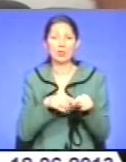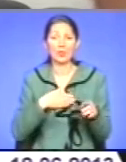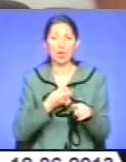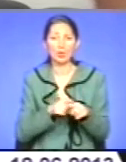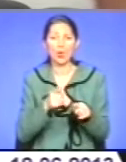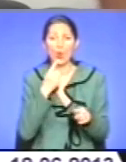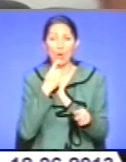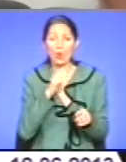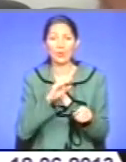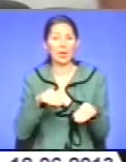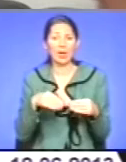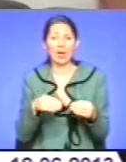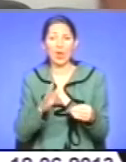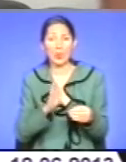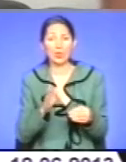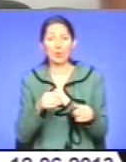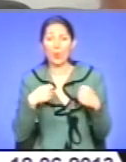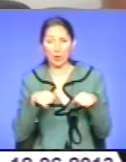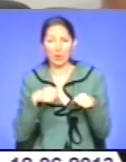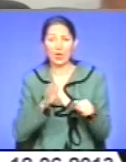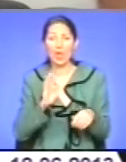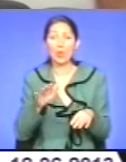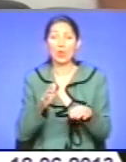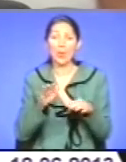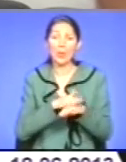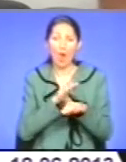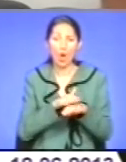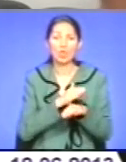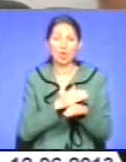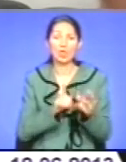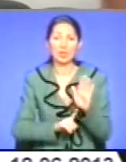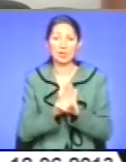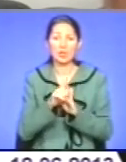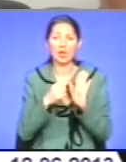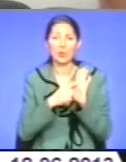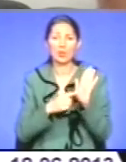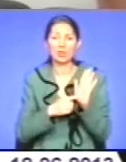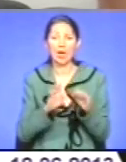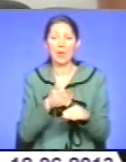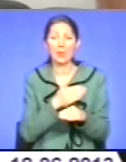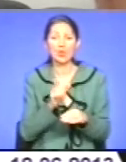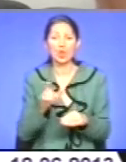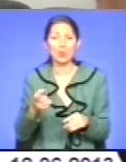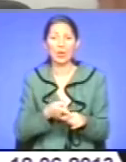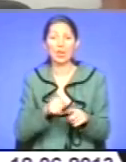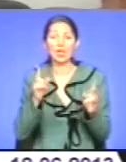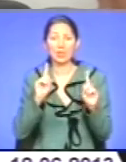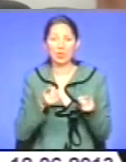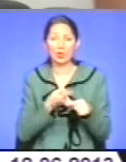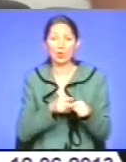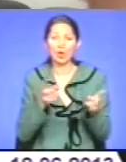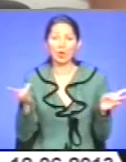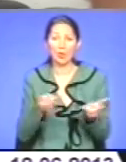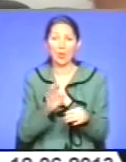не збираємося перетворювати в комерцію, вона буде на благодійних засадах, розділена між людьми, які дійсно цього потребують,